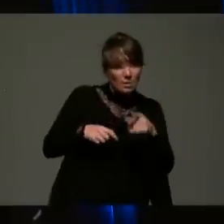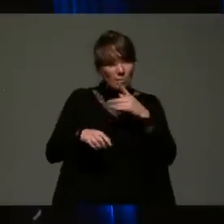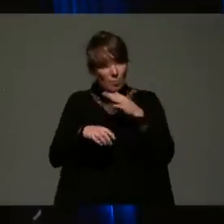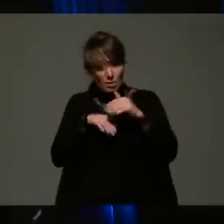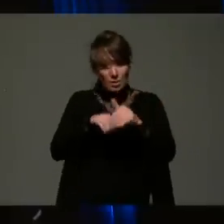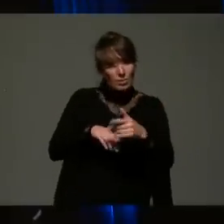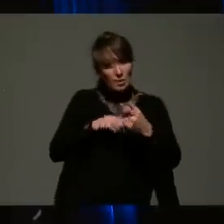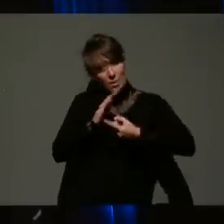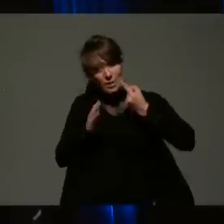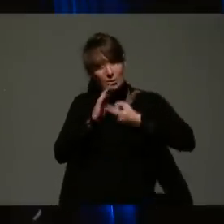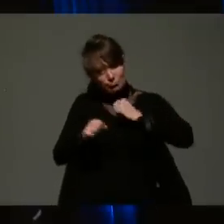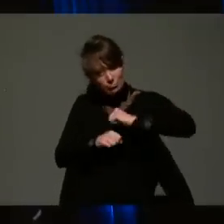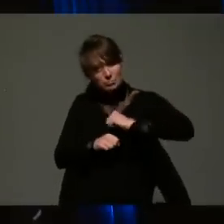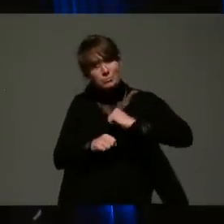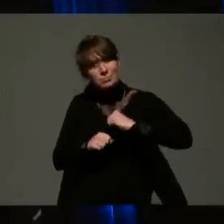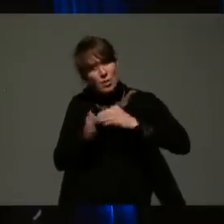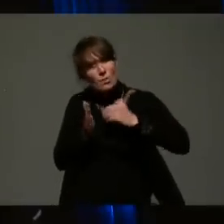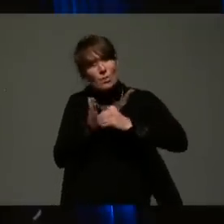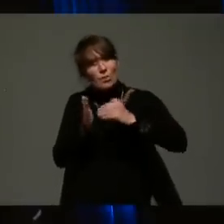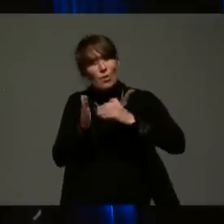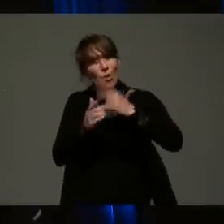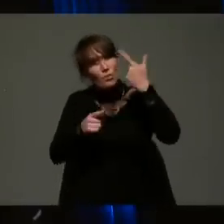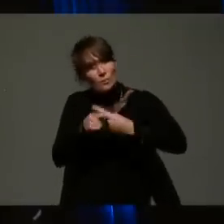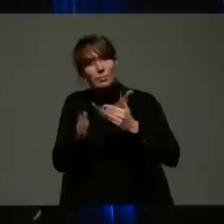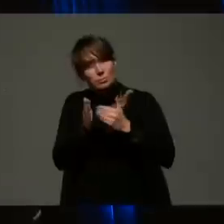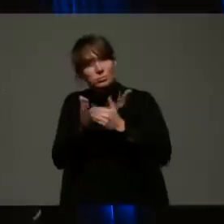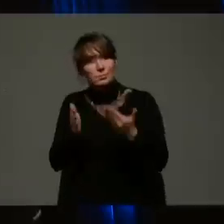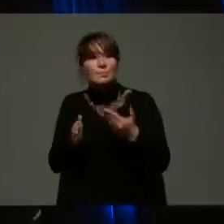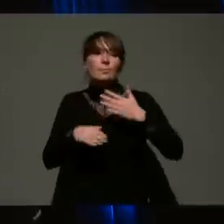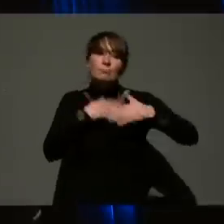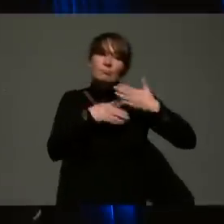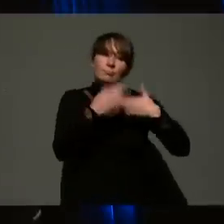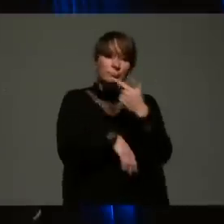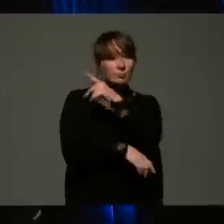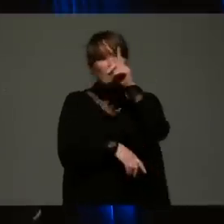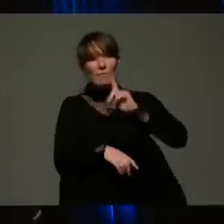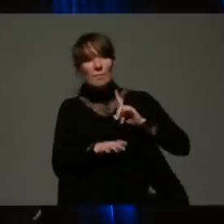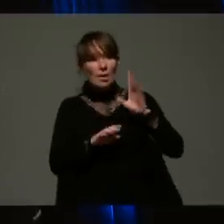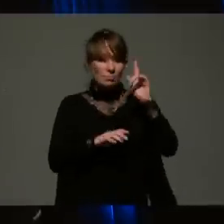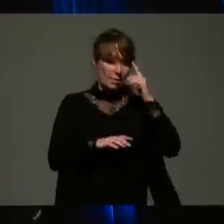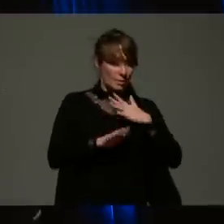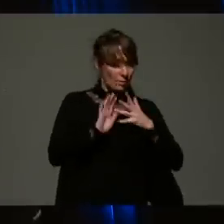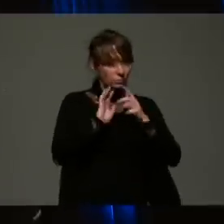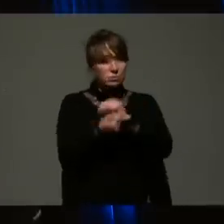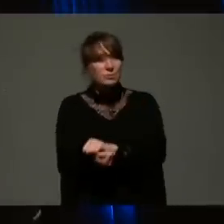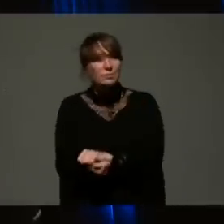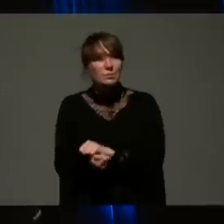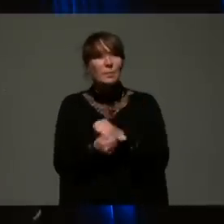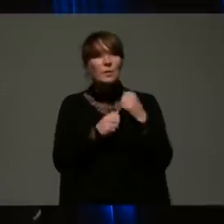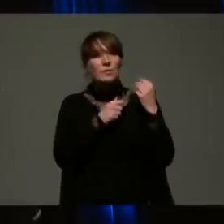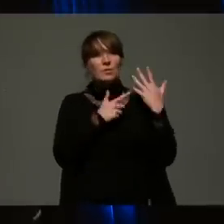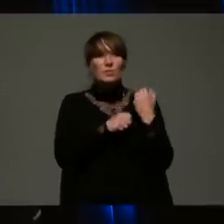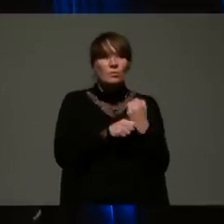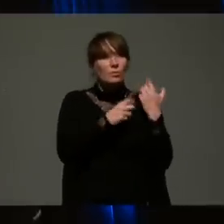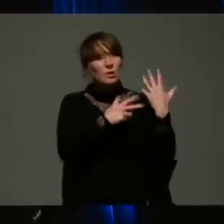2 fois, disait Jane Fonda en 82. Puis elle a changé d'avis. Et puis elle a fini par nous dire, 7 ou 8 ans après, en